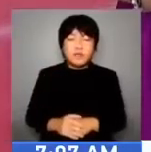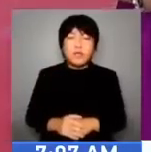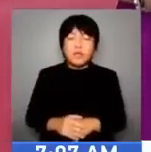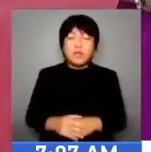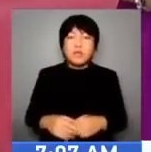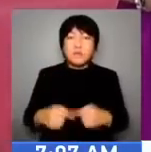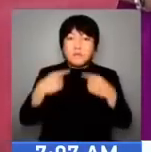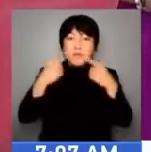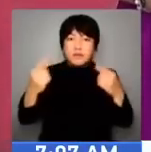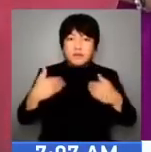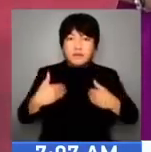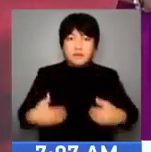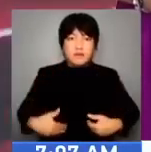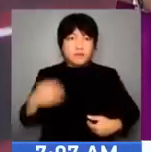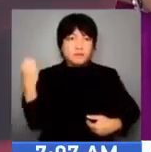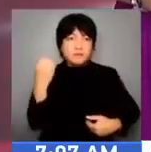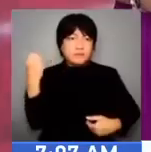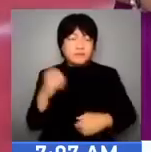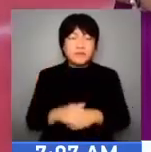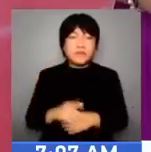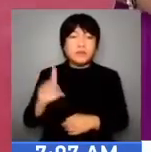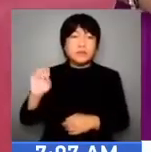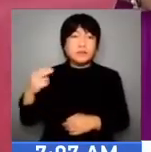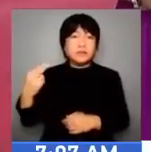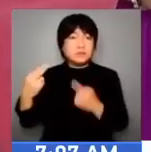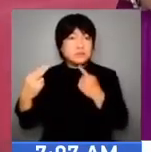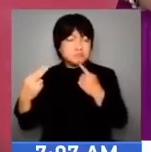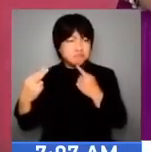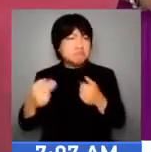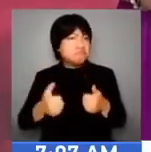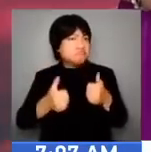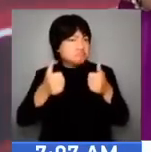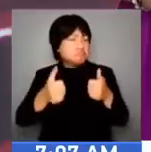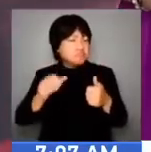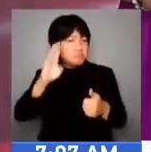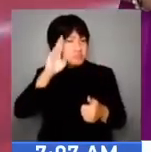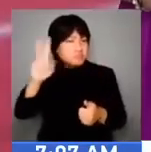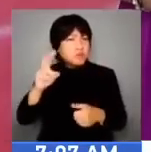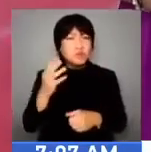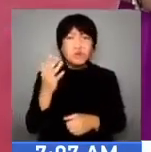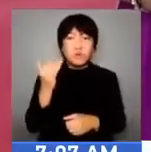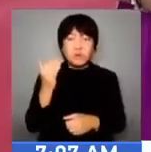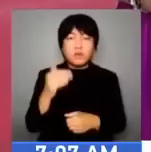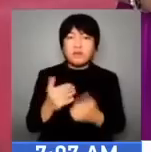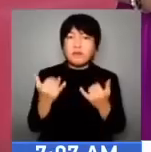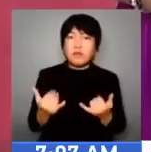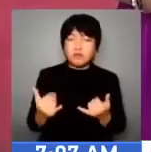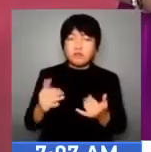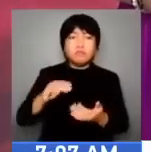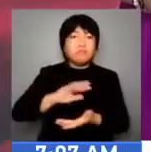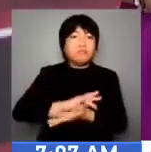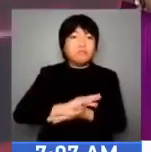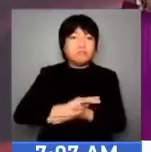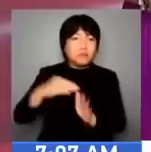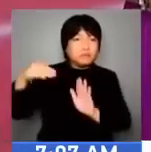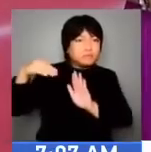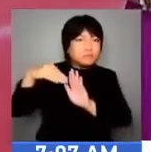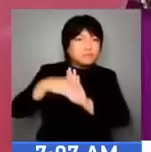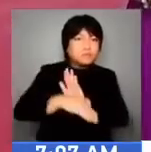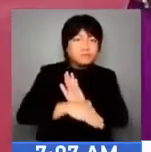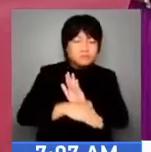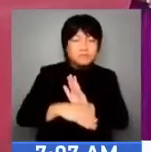sinabi ng Department of Health na pabor dito ang Pangulo dahil bumababa na ang mga kaso ng COVID-19 at inirekomenda na rin ito